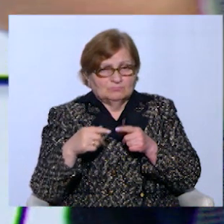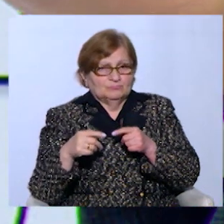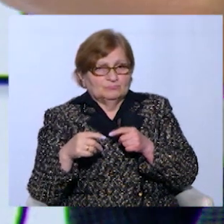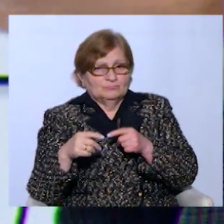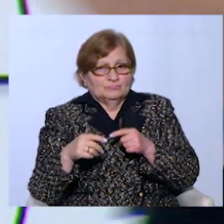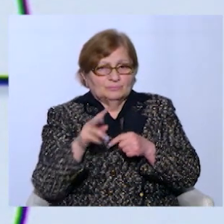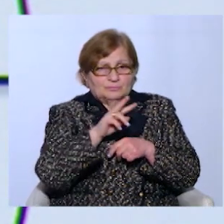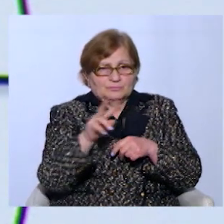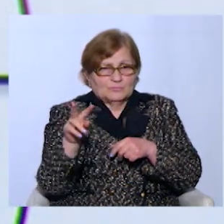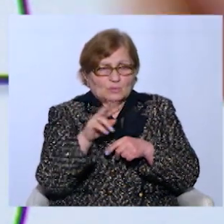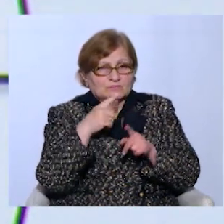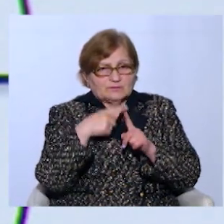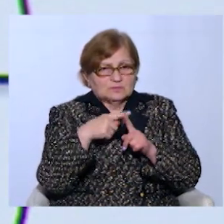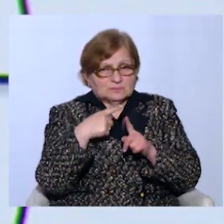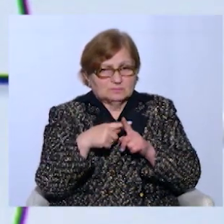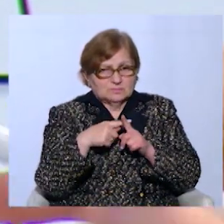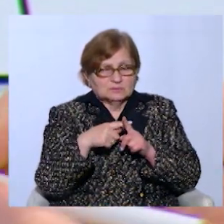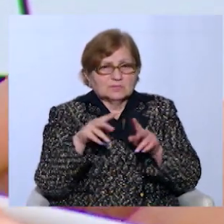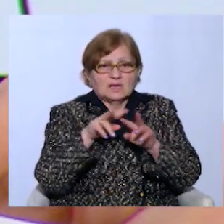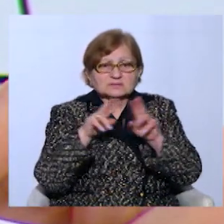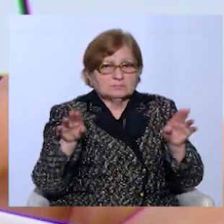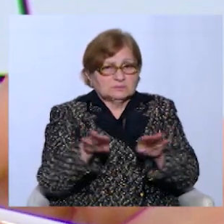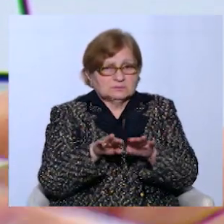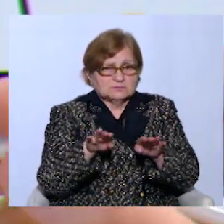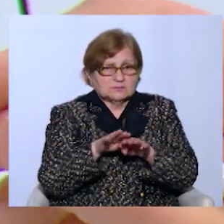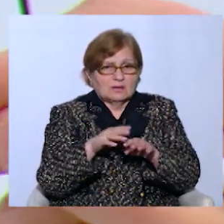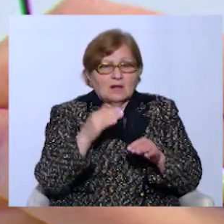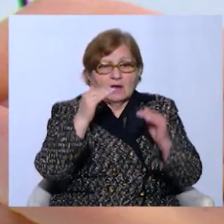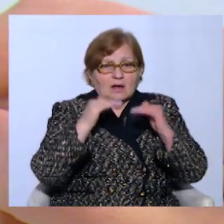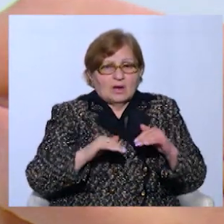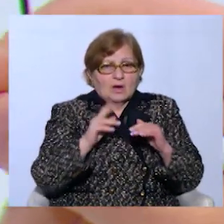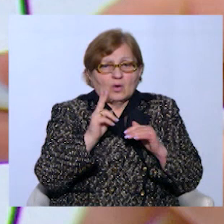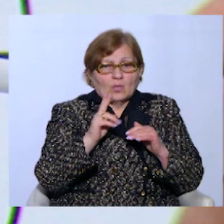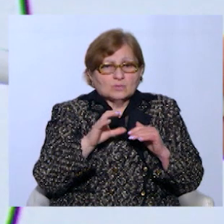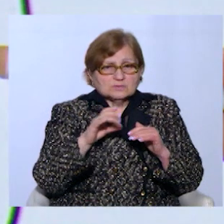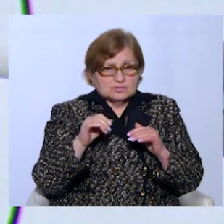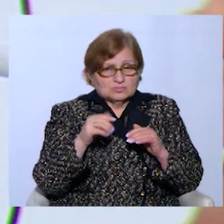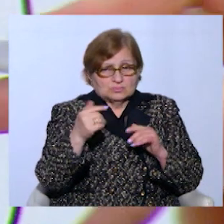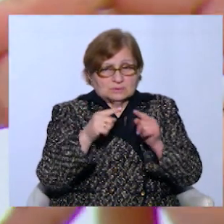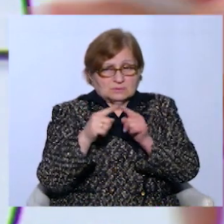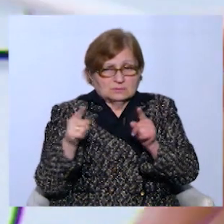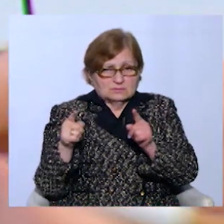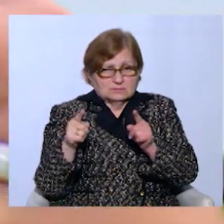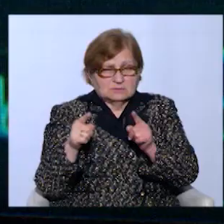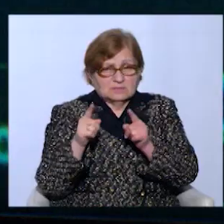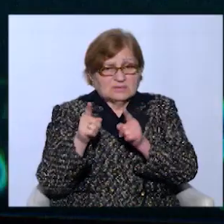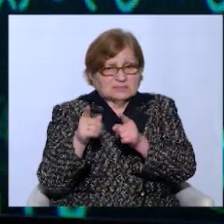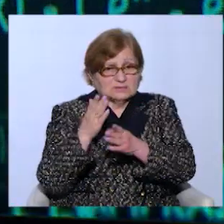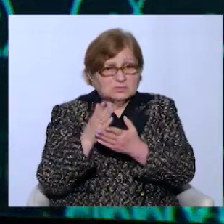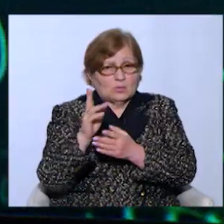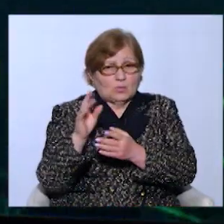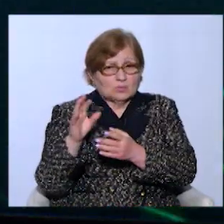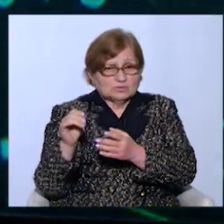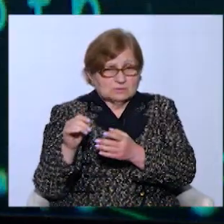შესაბამისად ორივე არის დადებითი და ერთმანეთის ტოლი. რაც შეეხება კოსინუსებს, ნახეთ, ეს სიგრძე ამ კათეტის ხო წარმოადგენს კოსინუსს.